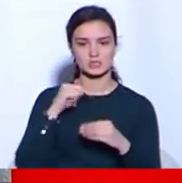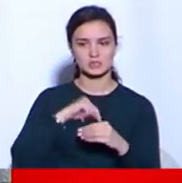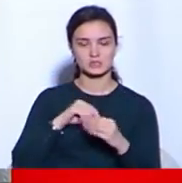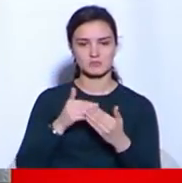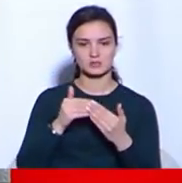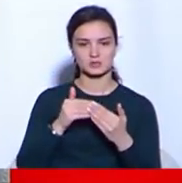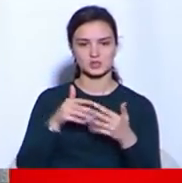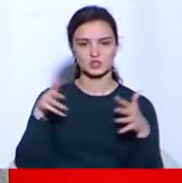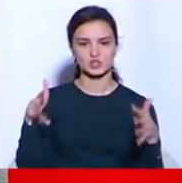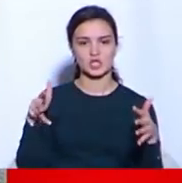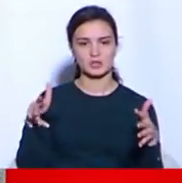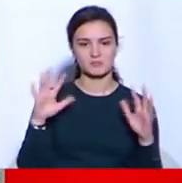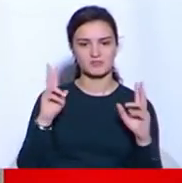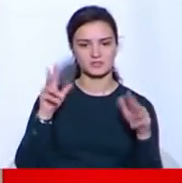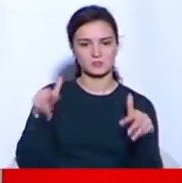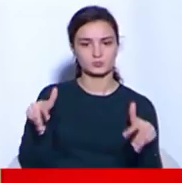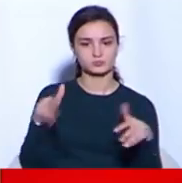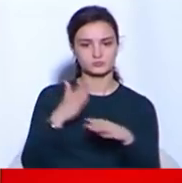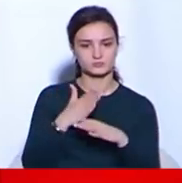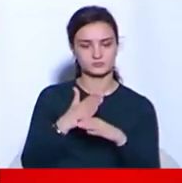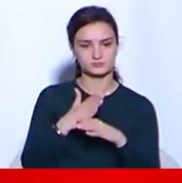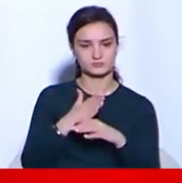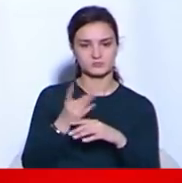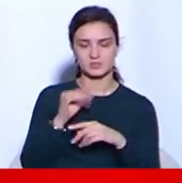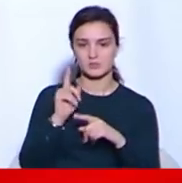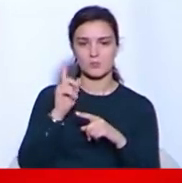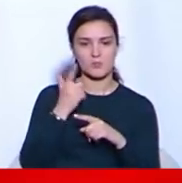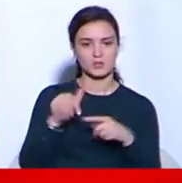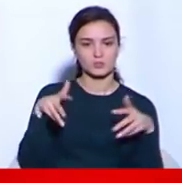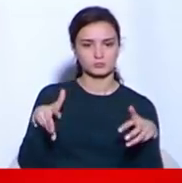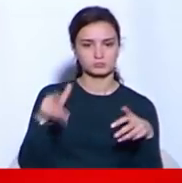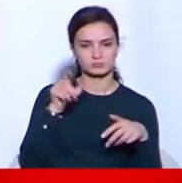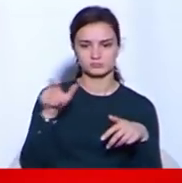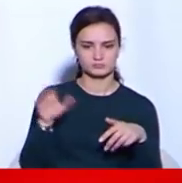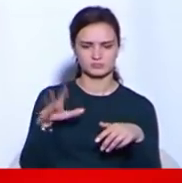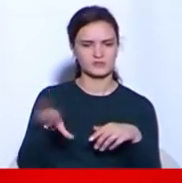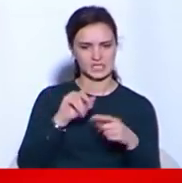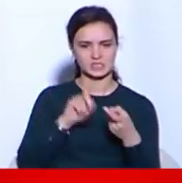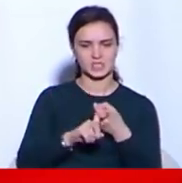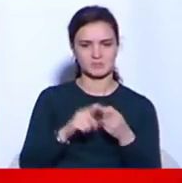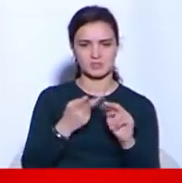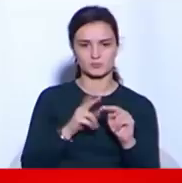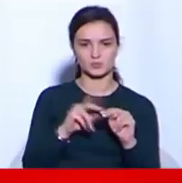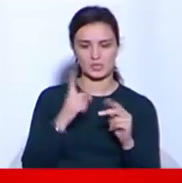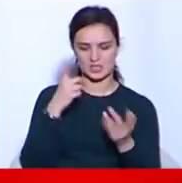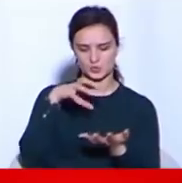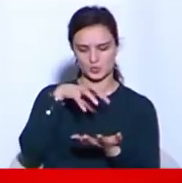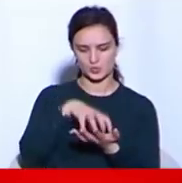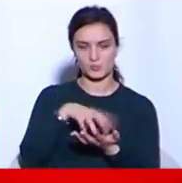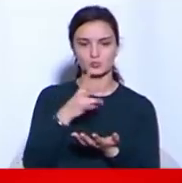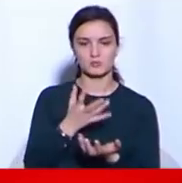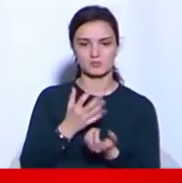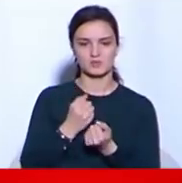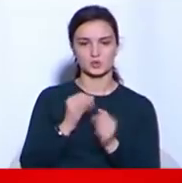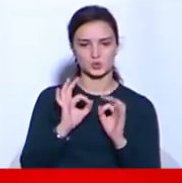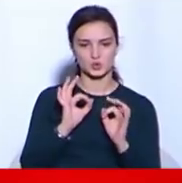განწყობა, მაგალითად ჭარბიწონის შემთხვევაში. და ეს არ შეეხება მარტო ჭარბწონიან ადამიანებს, ეს ეხება ყველას, იმიტომ რომ ერთ ულუფად ჩვენ უნდა